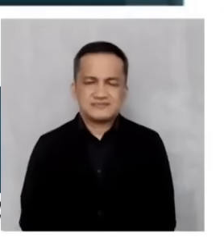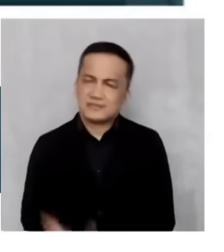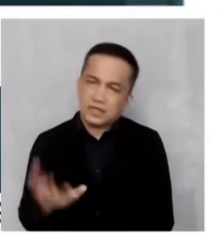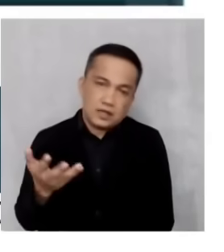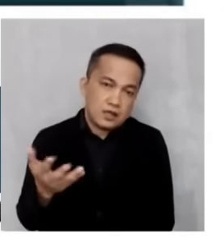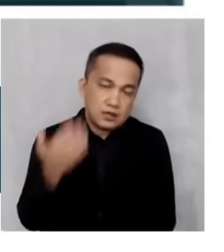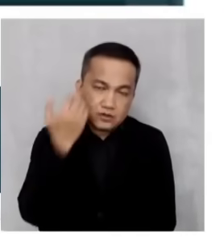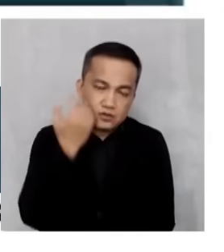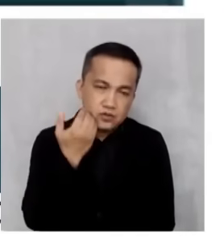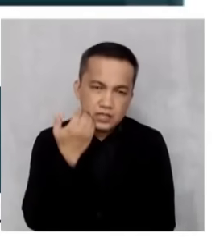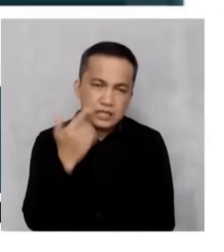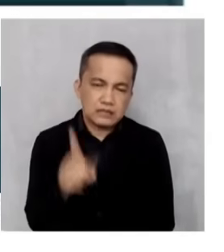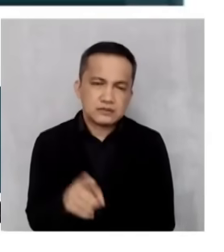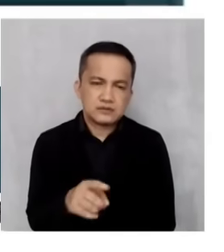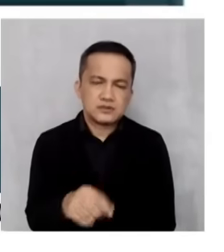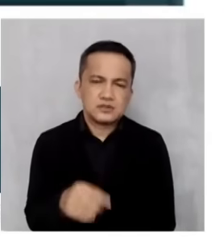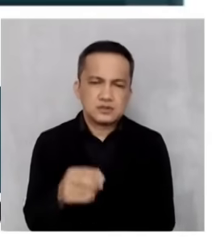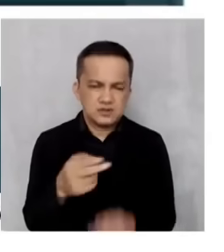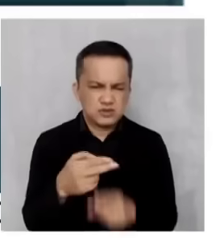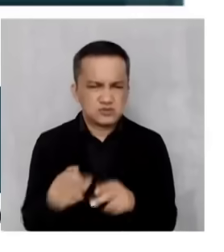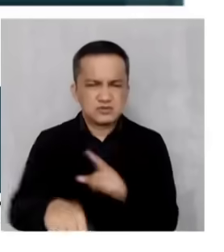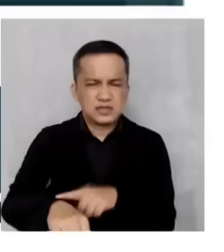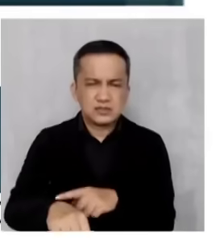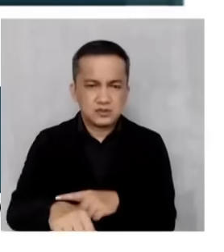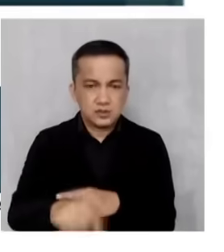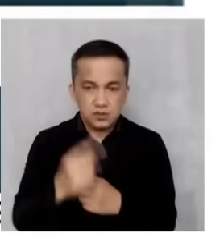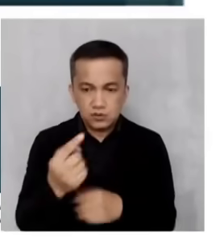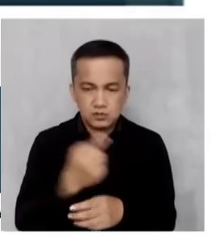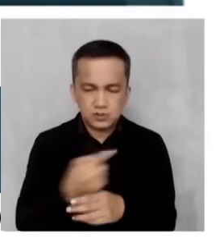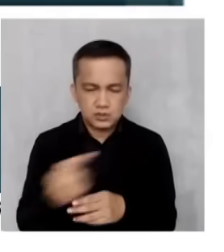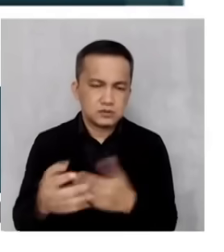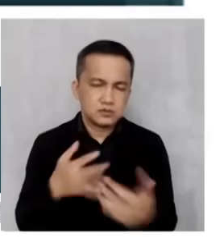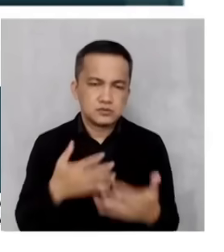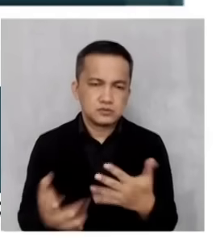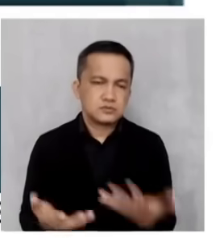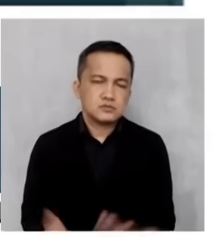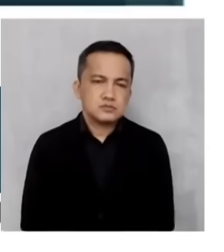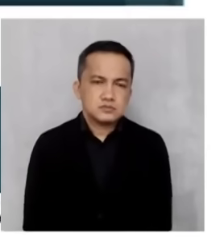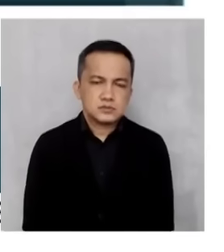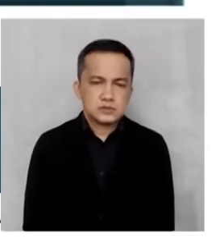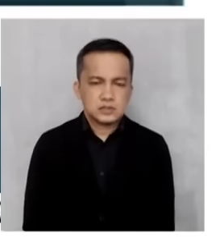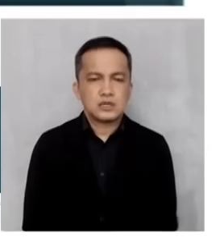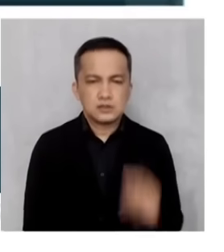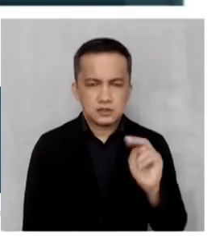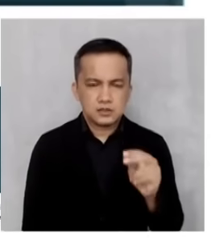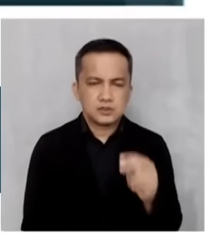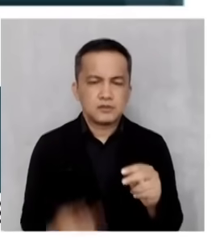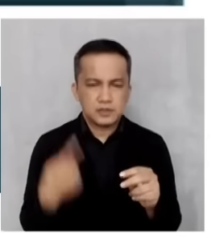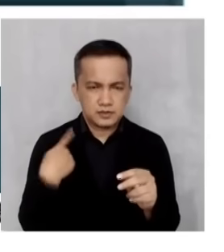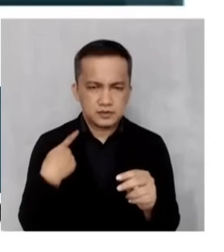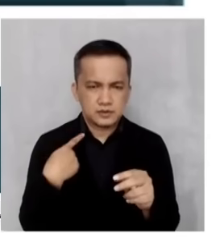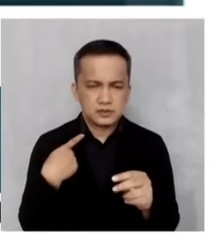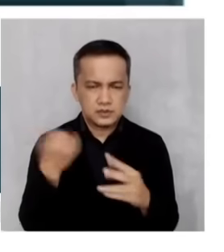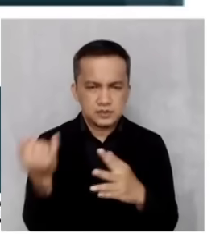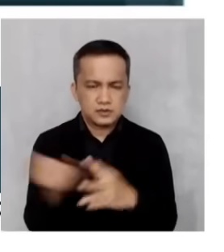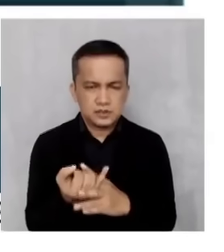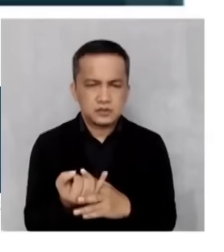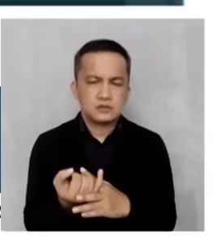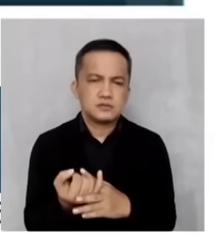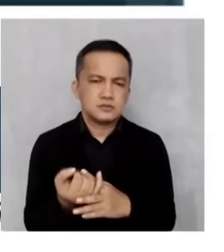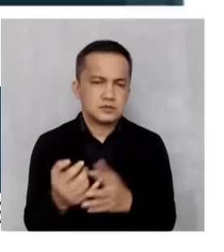that's going to be quite a short time as well. Kahit na isang linggo yan, kailangan pa rin magkaroon po ng interventions kahit